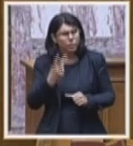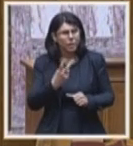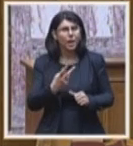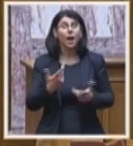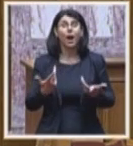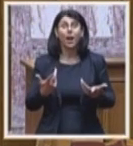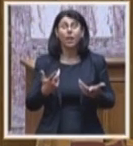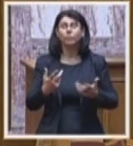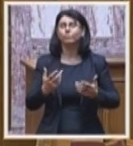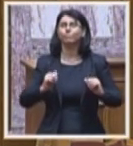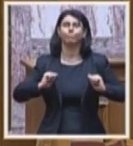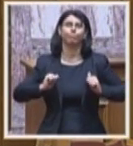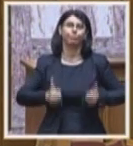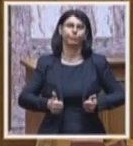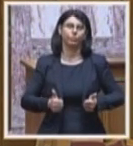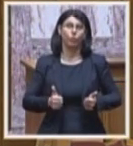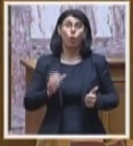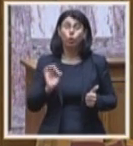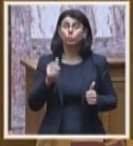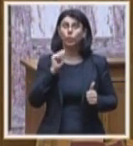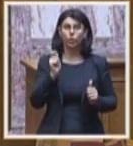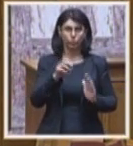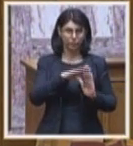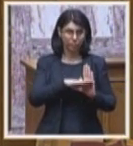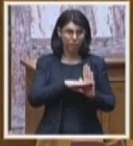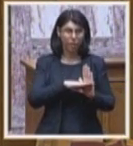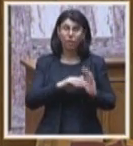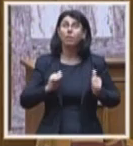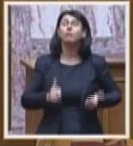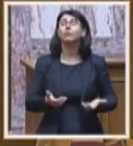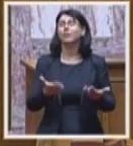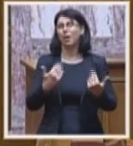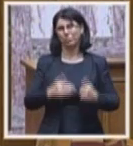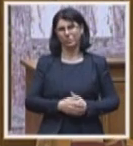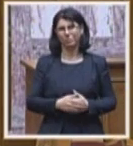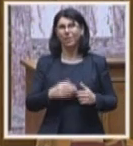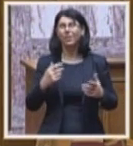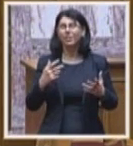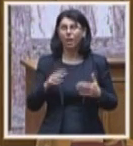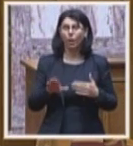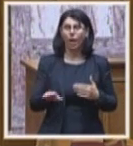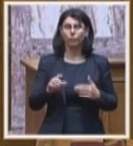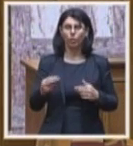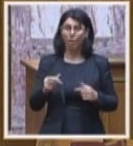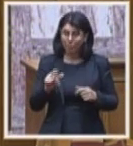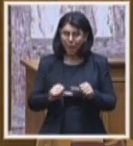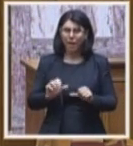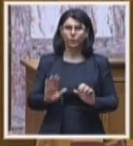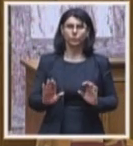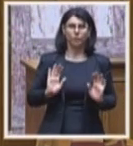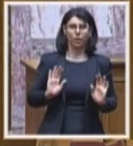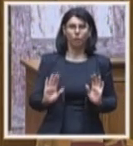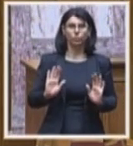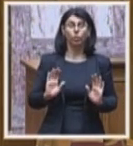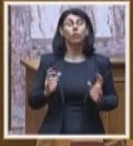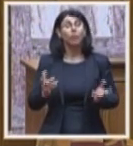έχουμε τολμήσει ως πολιτικό σύστημα, δεν έχουμε τολμήσει ως πολιτικό σύστημα να τα εγγίξουμε και να τα αλλάξουμε. Γι' αυτό